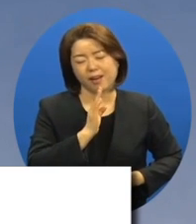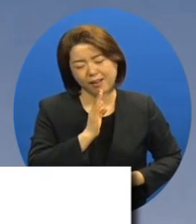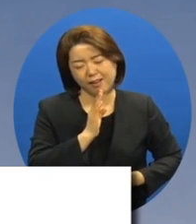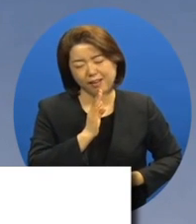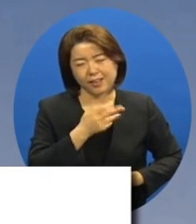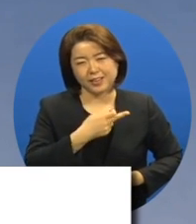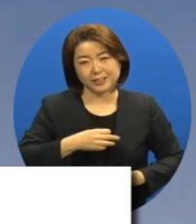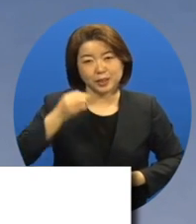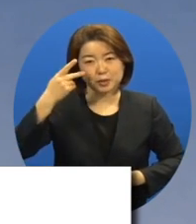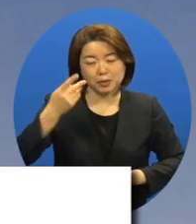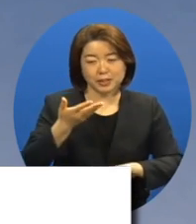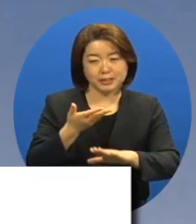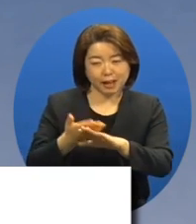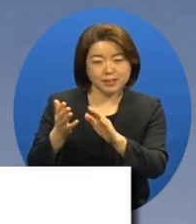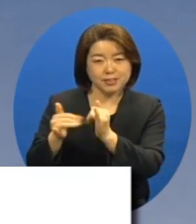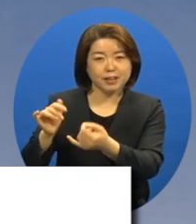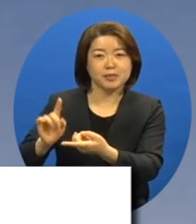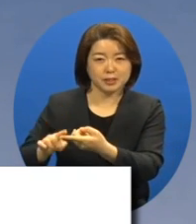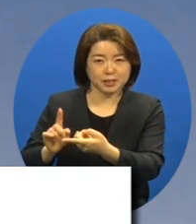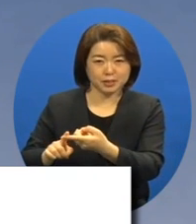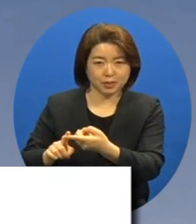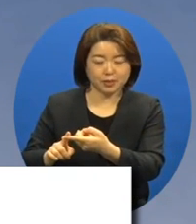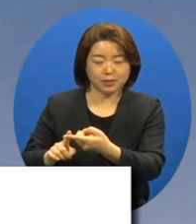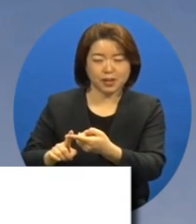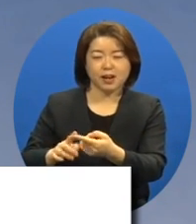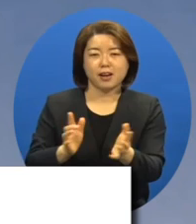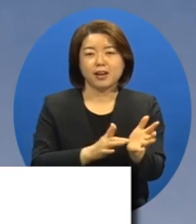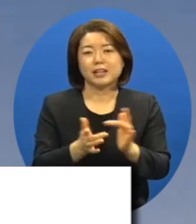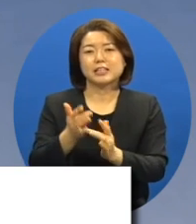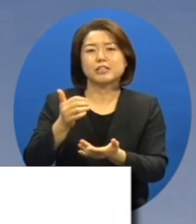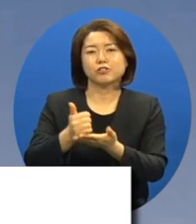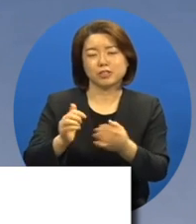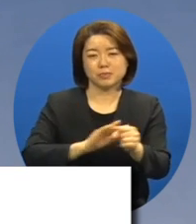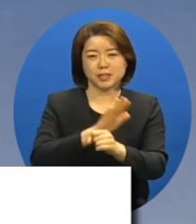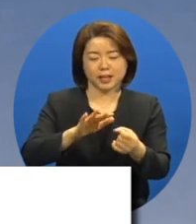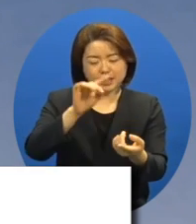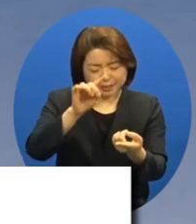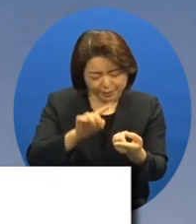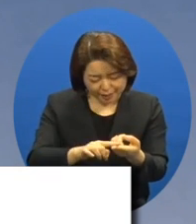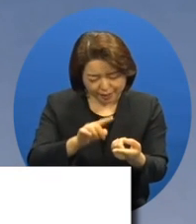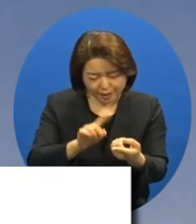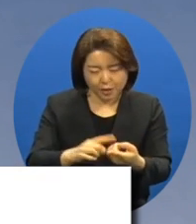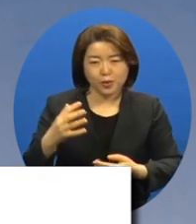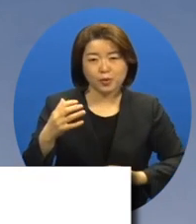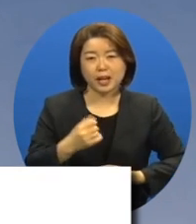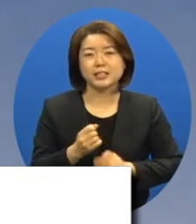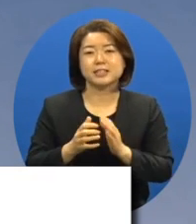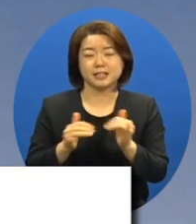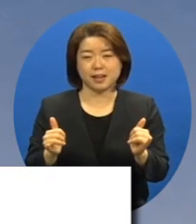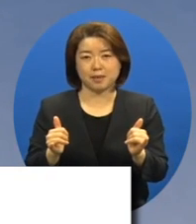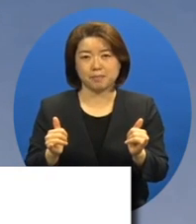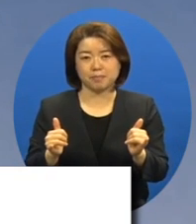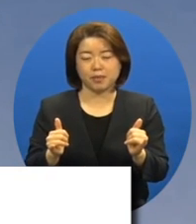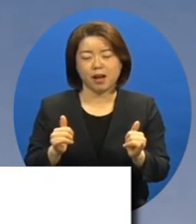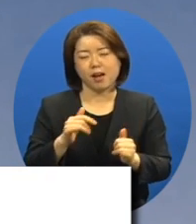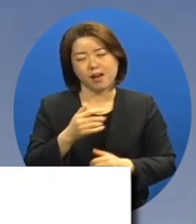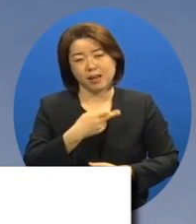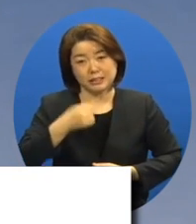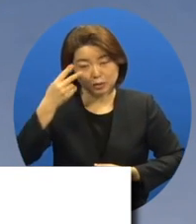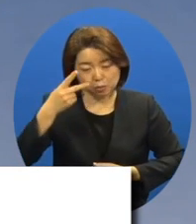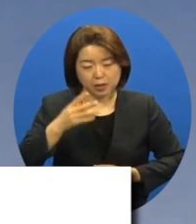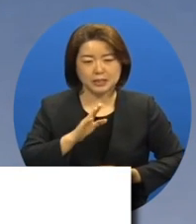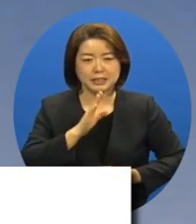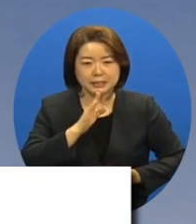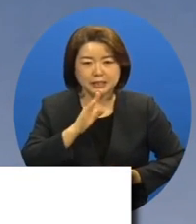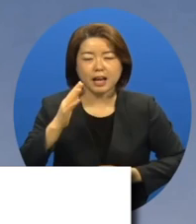정말 다른 사람에 대해서 예수님의 사랑을 그대로 가지고 있는 사람이구나 그가 진짜 하나님의 성전인